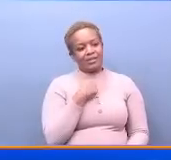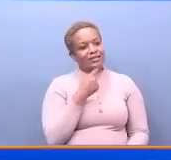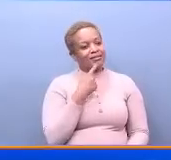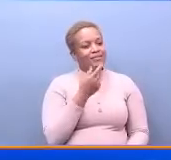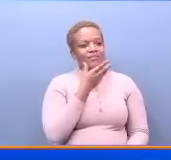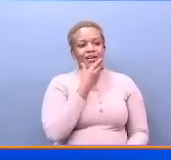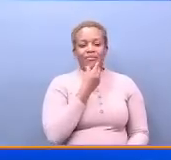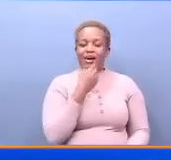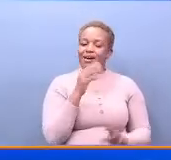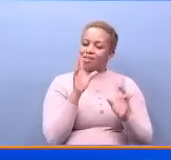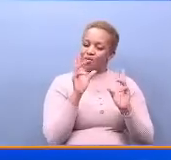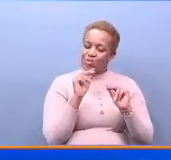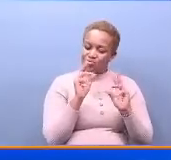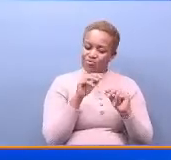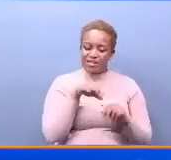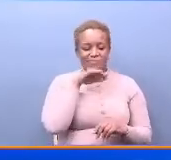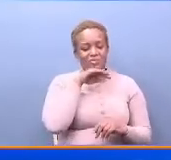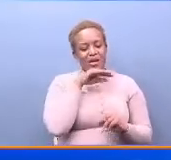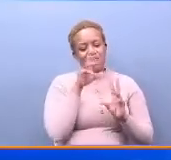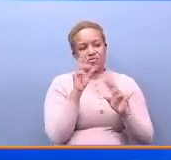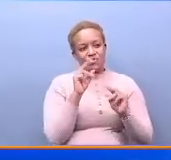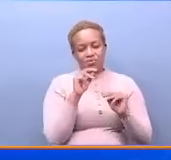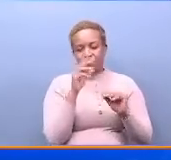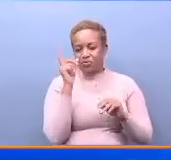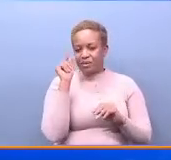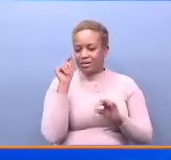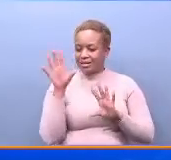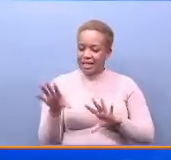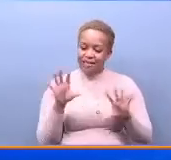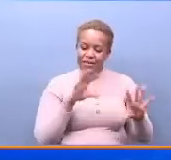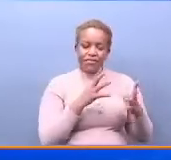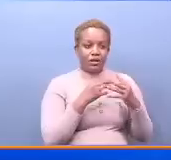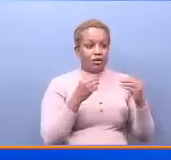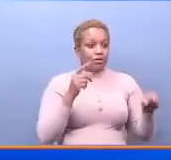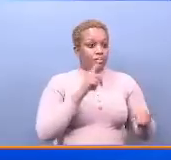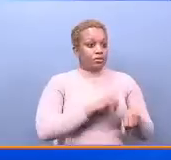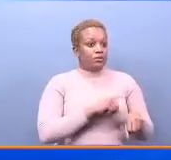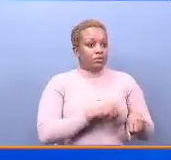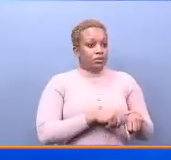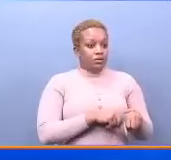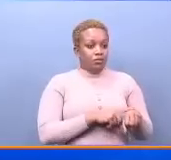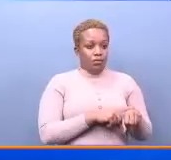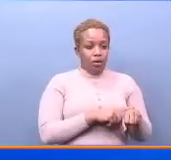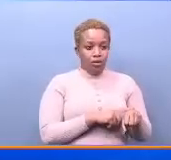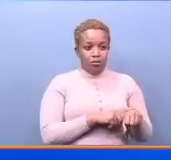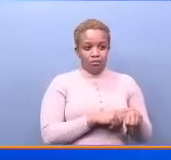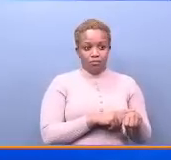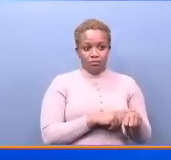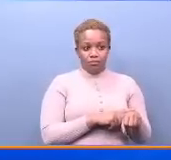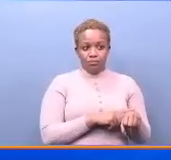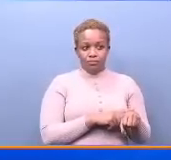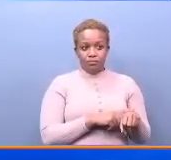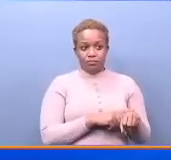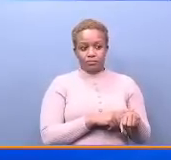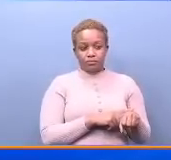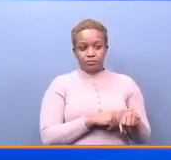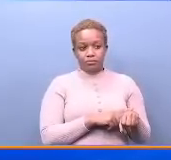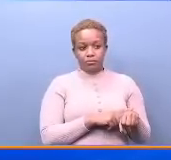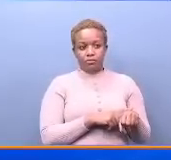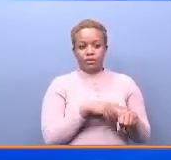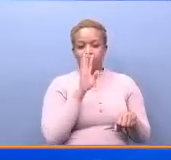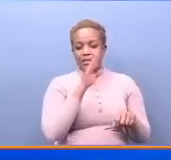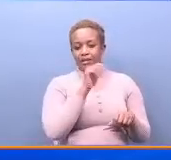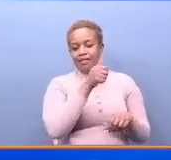ai, hapana. Wananchi wa Mombasa wameteseka sana. Ile Shakbala alipiga kiti bei mimi siwezi. Tuongee mambo